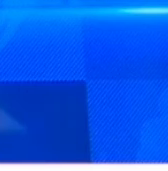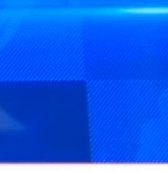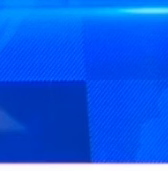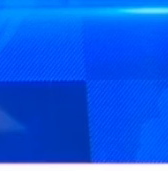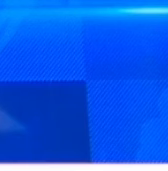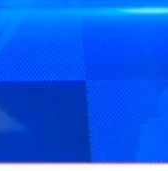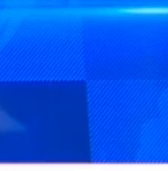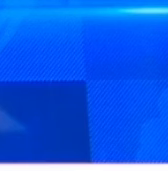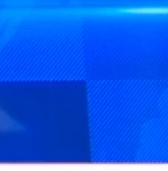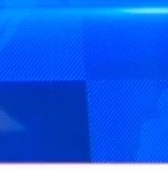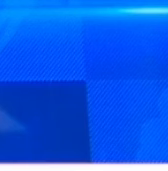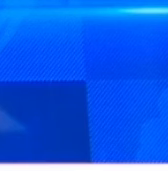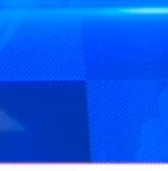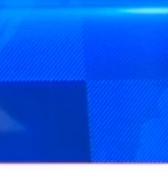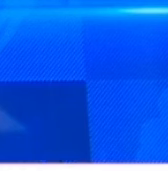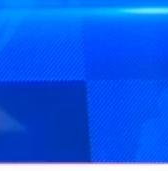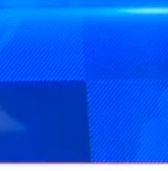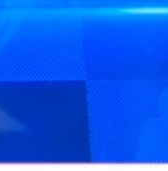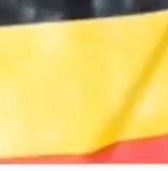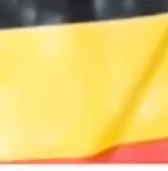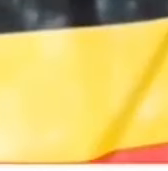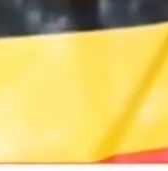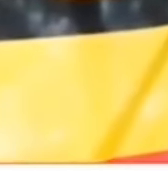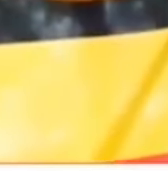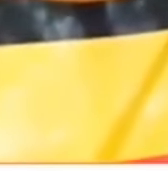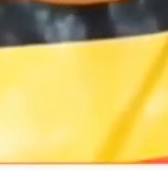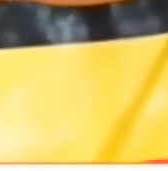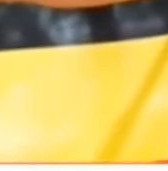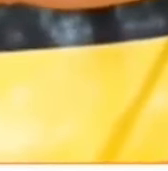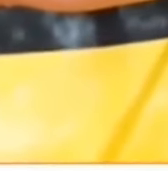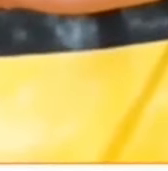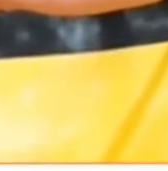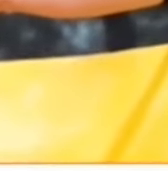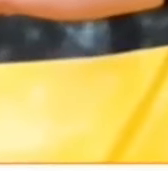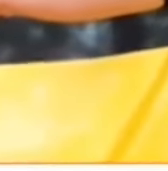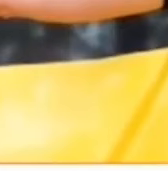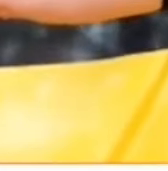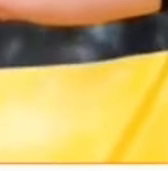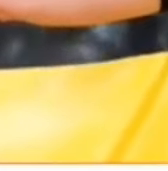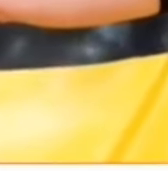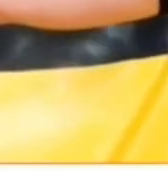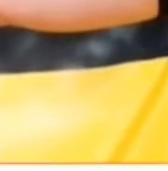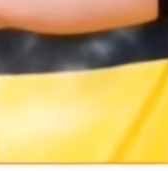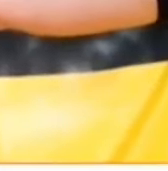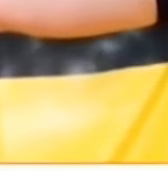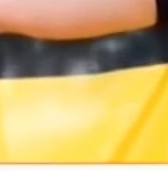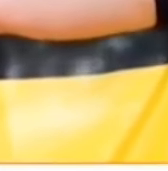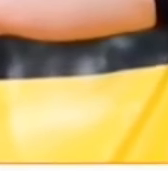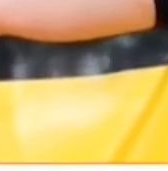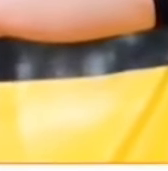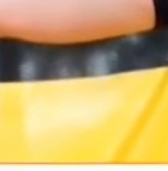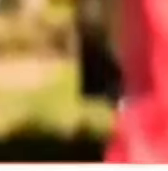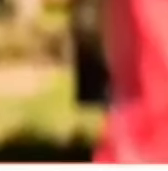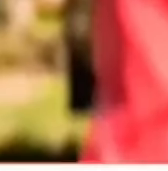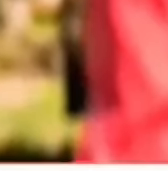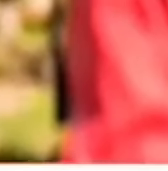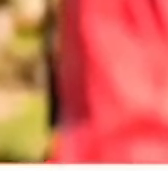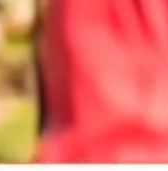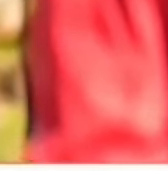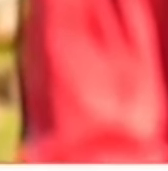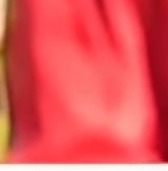bya famire. Tatfune ebisingaho. Kathleen Nobo muvuzi w'empaka z'amaato leero alangiridde nga bwanyusa omuzannyo gw'empaka